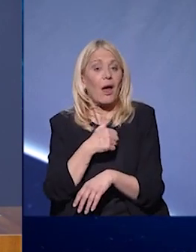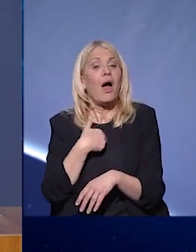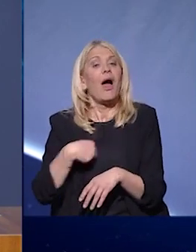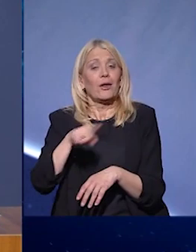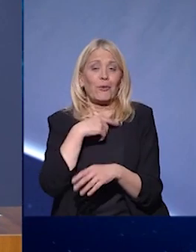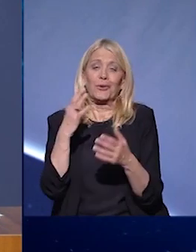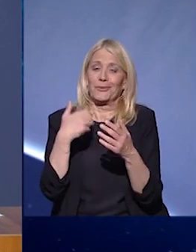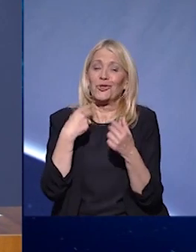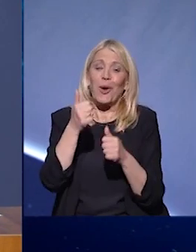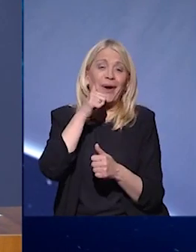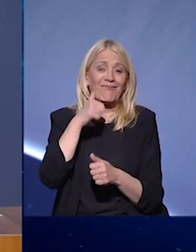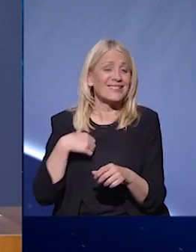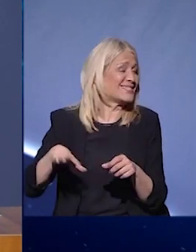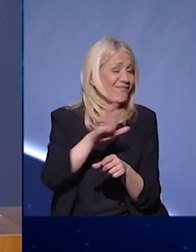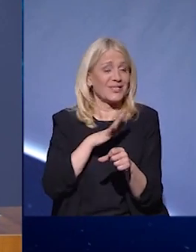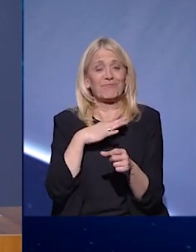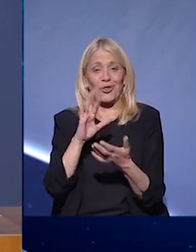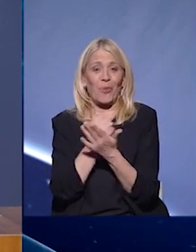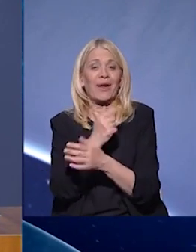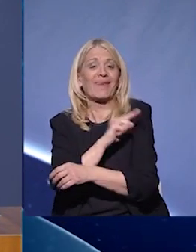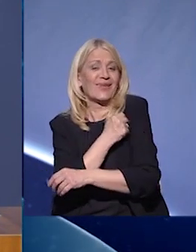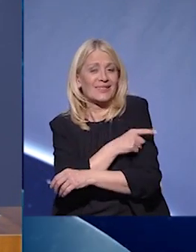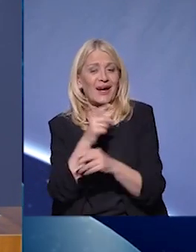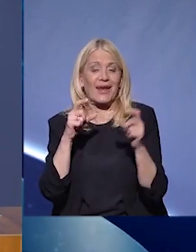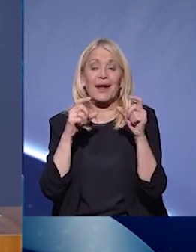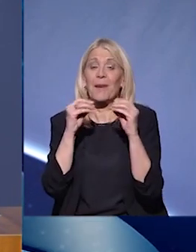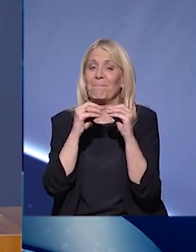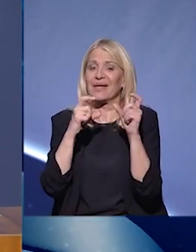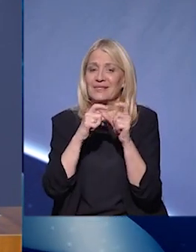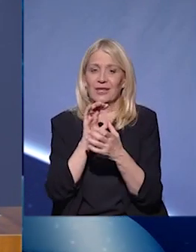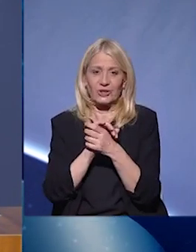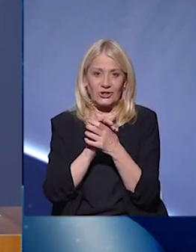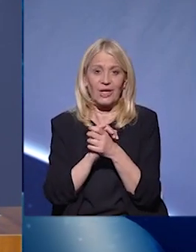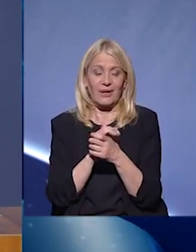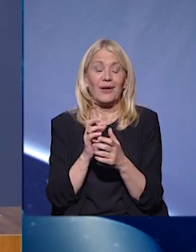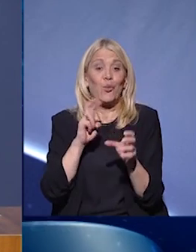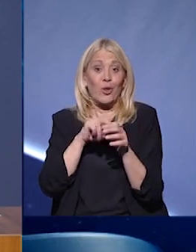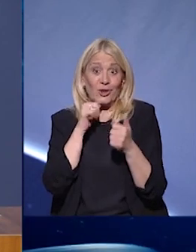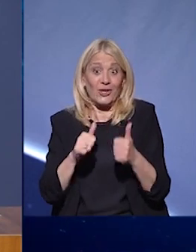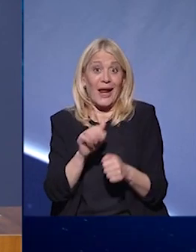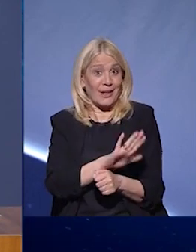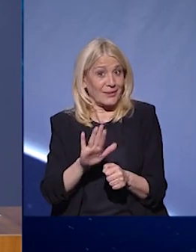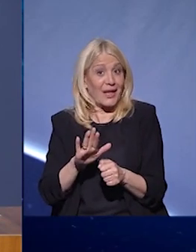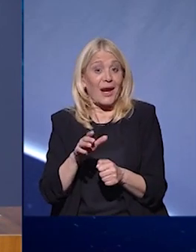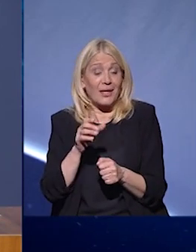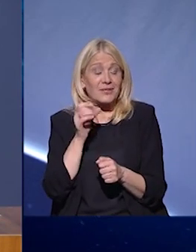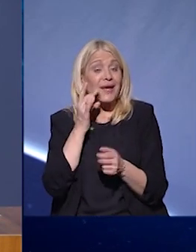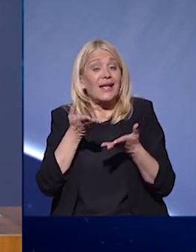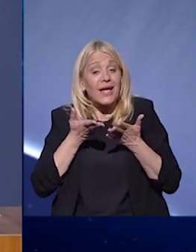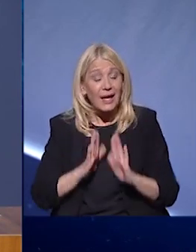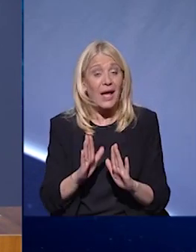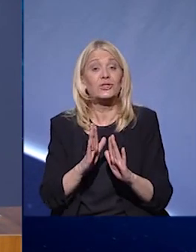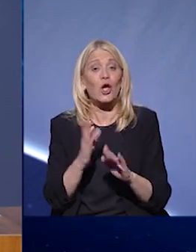svi dobili ovu vakcinu. Mi svi imamo, mi smo svi vakcinisani. Uključujući i danas, deca se po